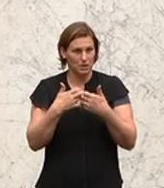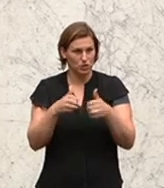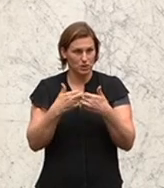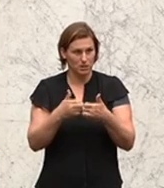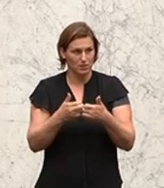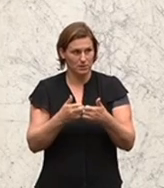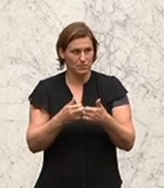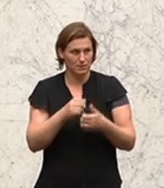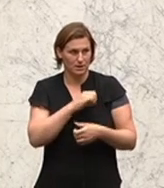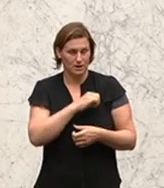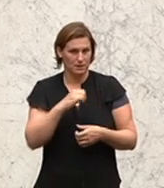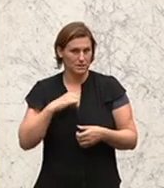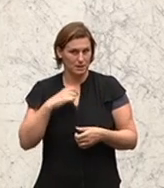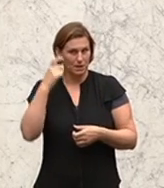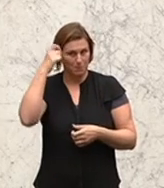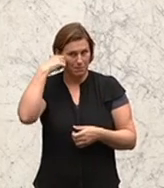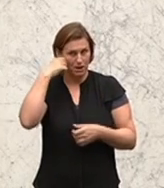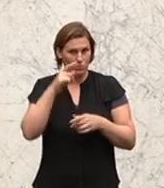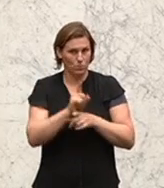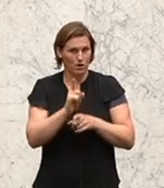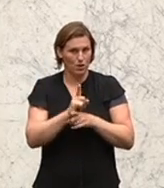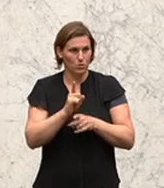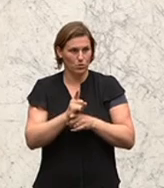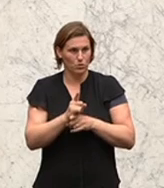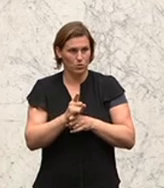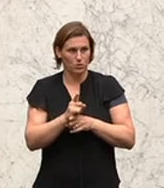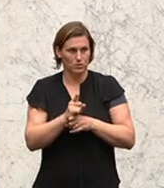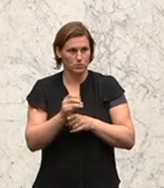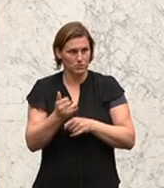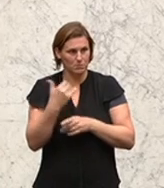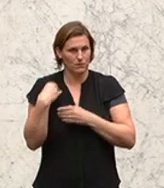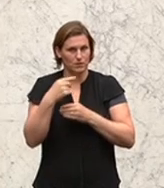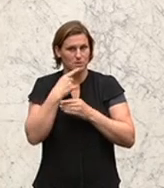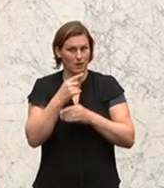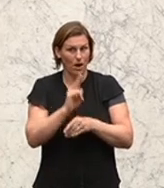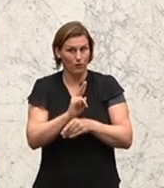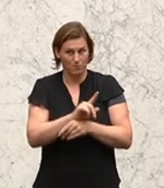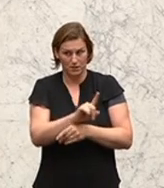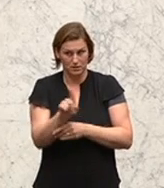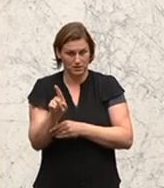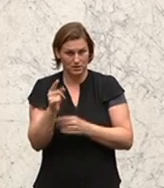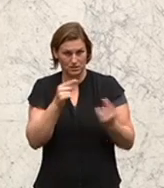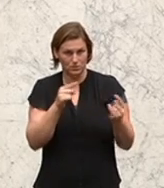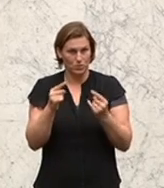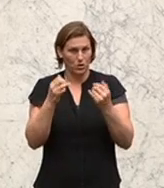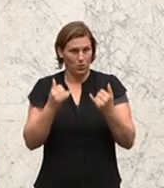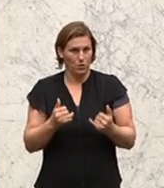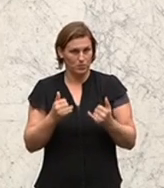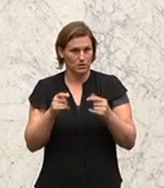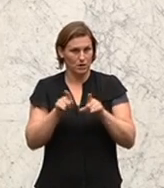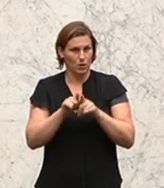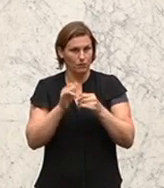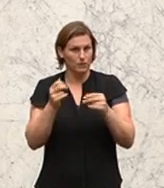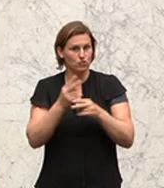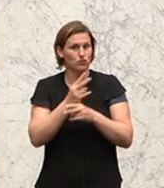selber bei einer eigenen Meinung auch dazu, ich stehe nicht an, die auch zu sagen, aber wir sollten aufpassen, wenn wir darüber diskutieren, ob die obersten Organe